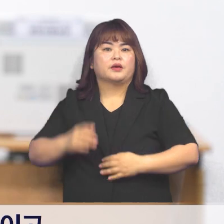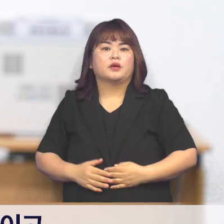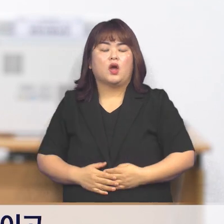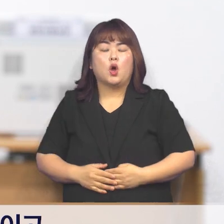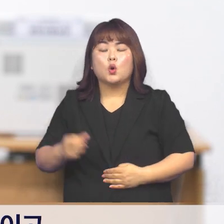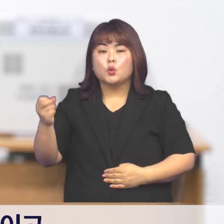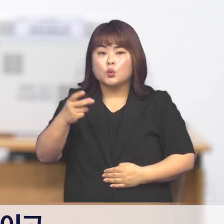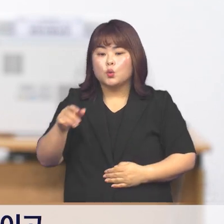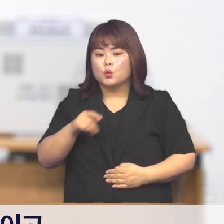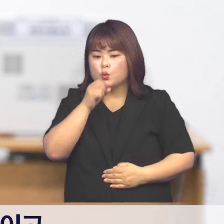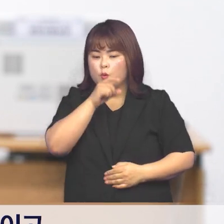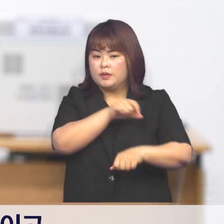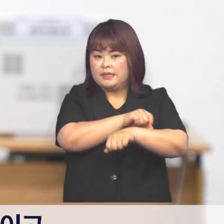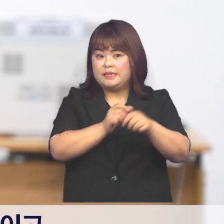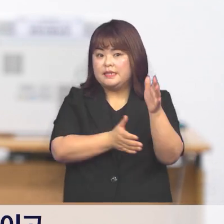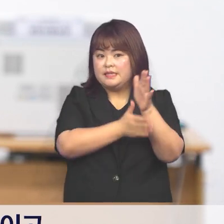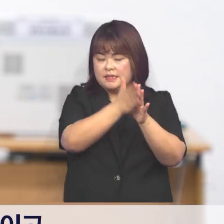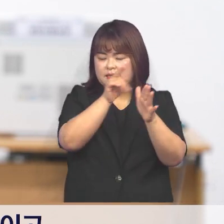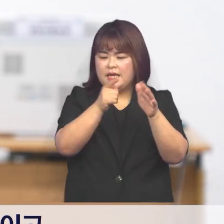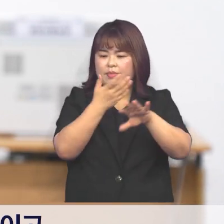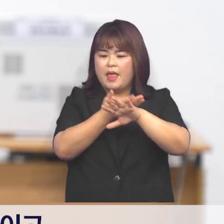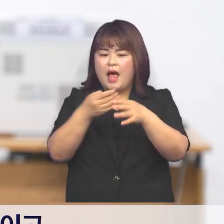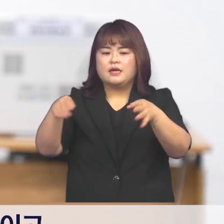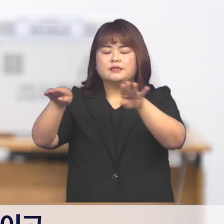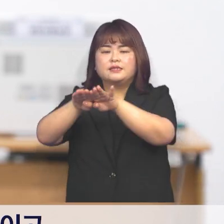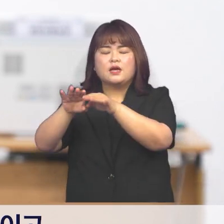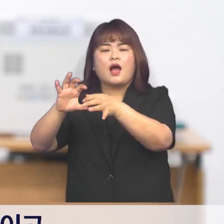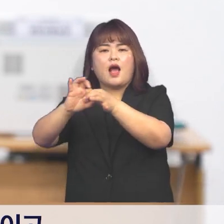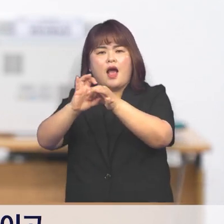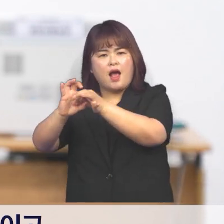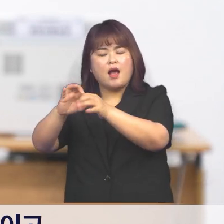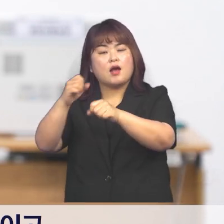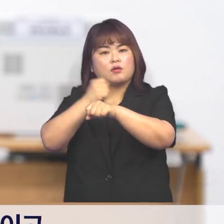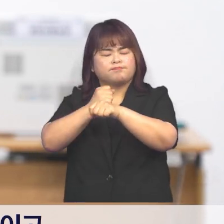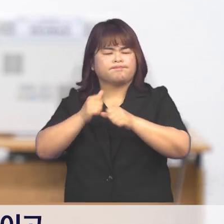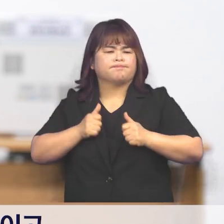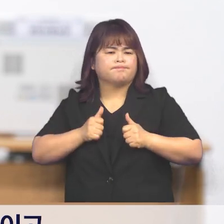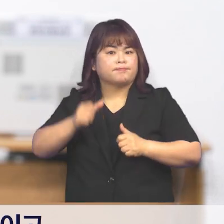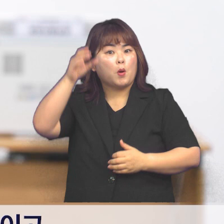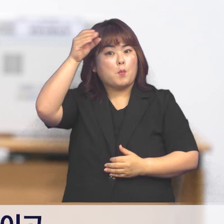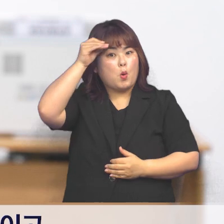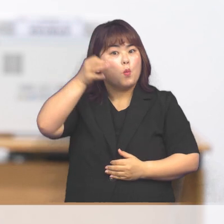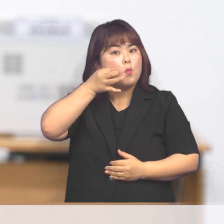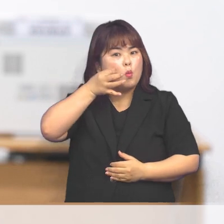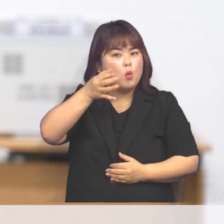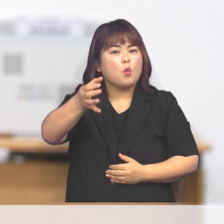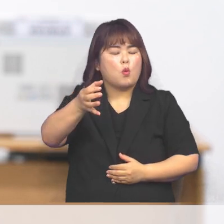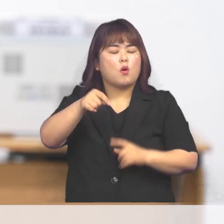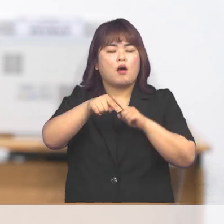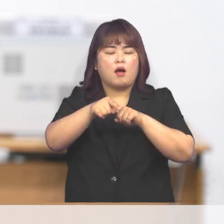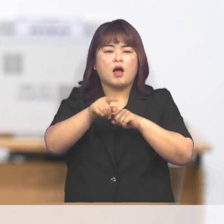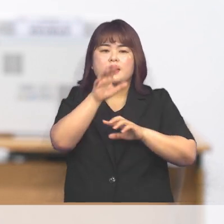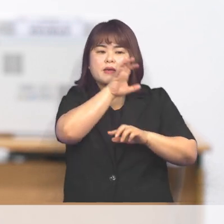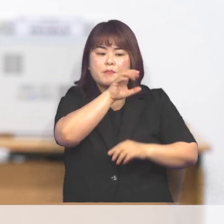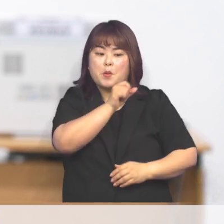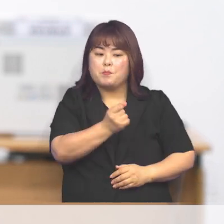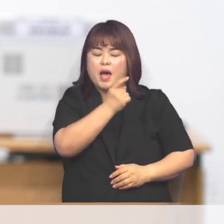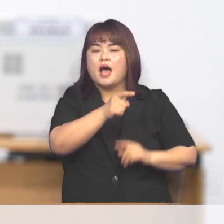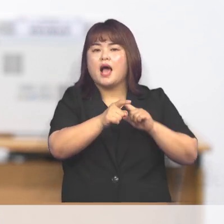용인특례시가 유관기관과 함께 그 모범을 보이면 좋겠다는 생각입니다. 이번 훈련을 통해서